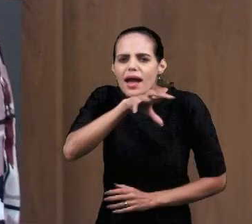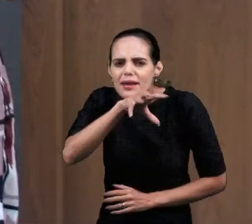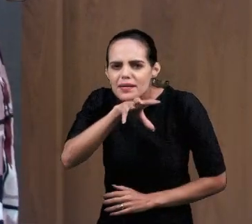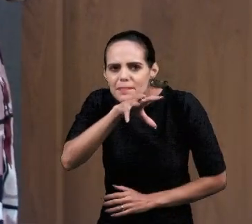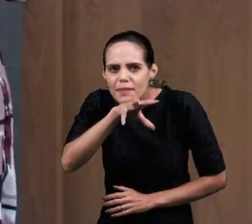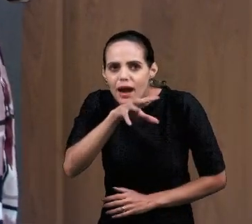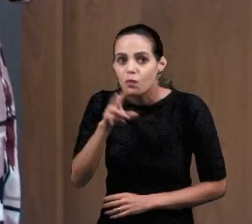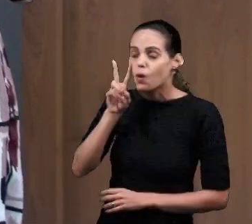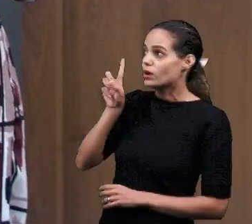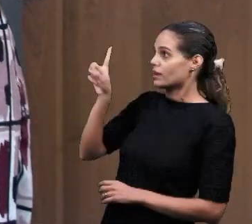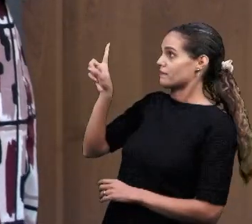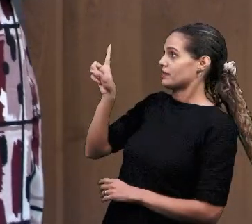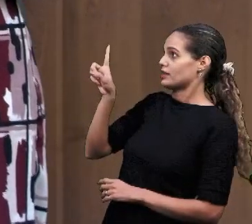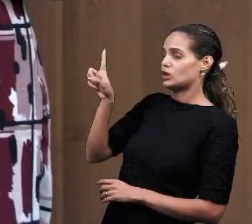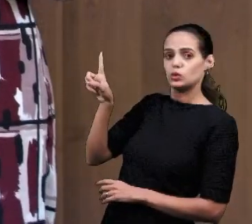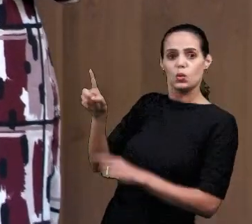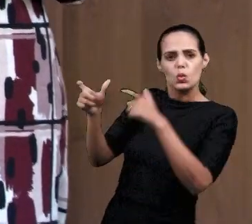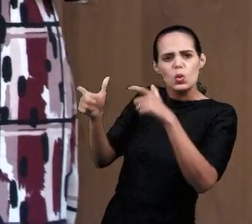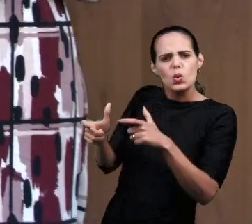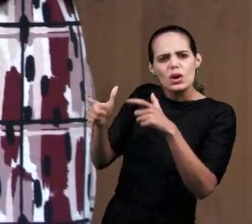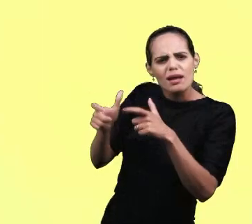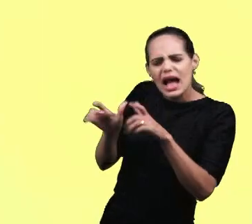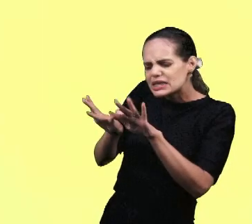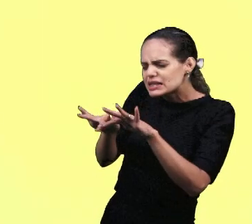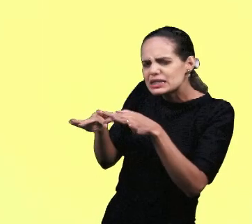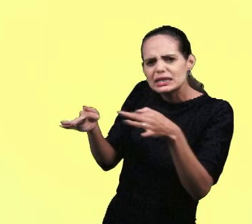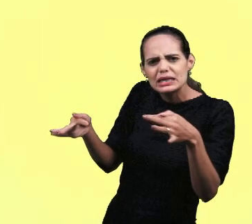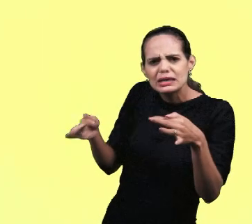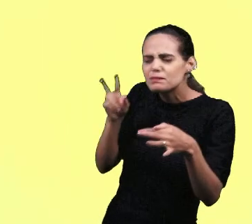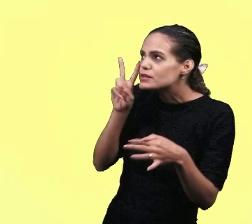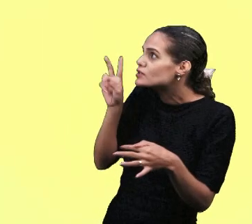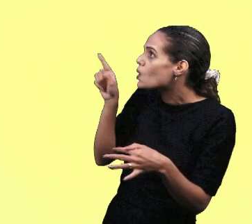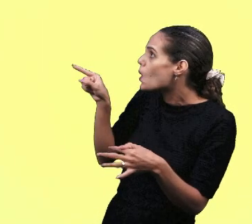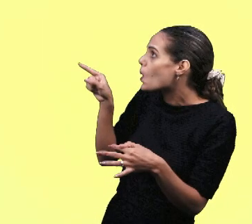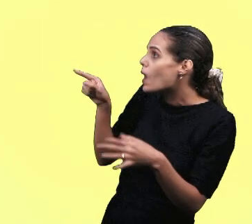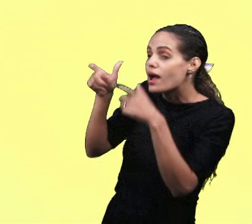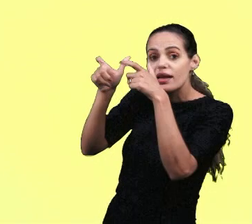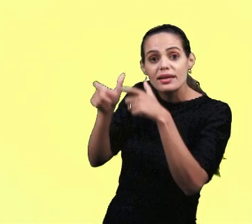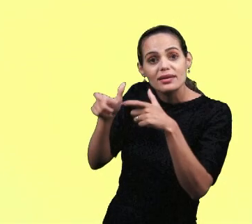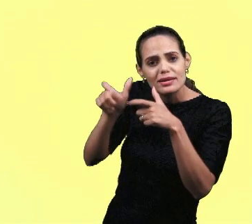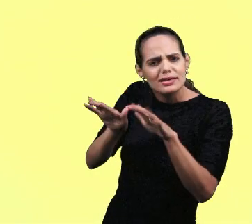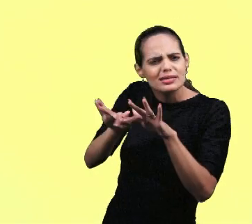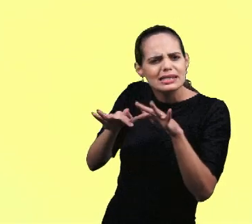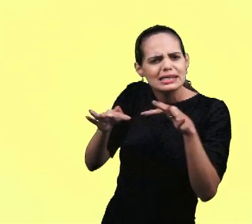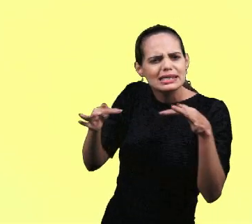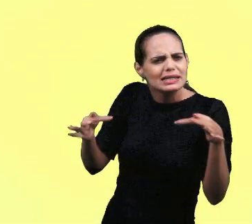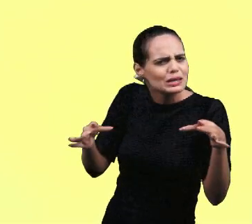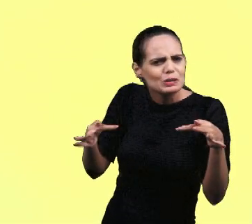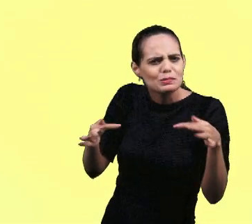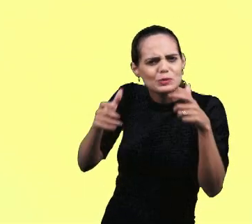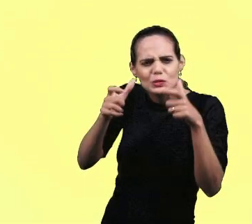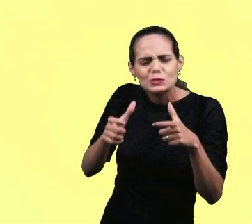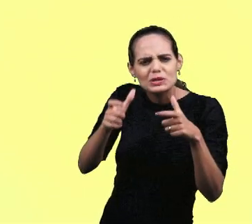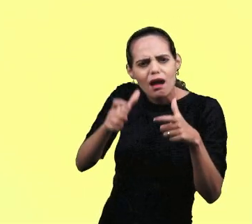voyez ici cette construction, comme elle est simple. Donc c'était dans cet endroit qu'ils sont